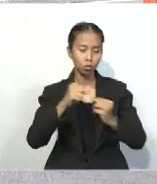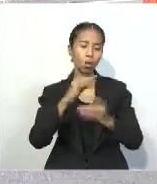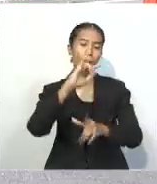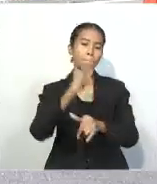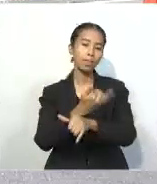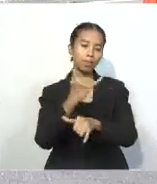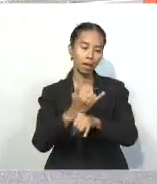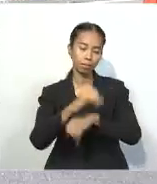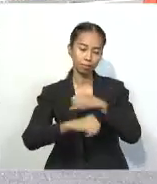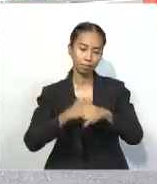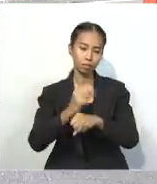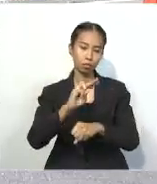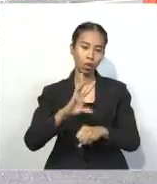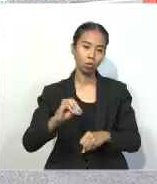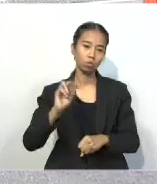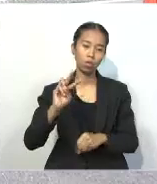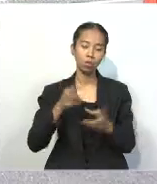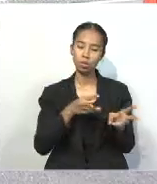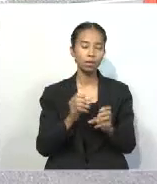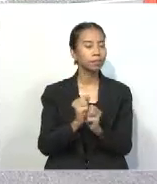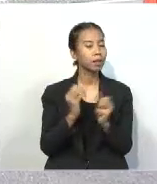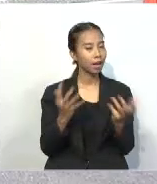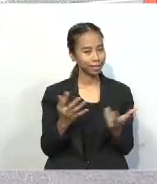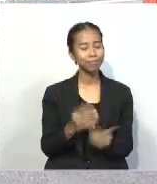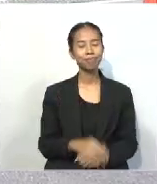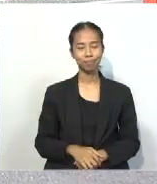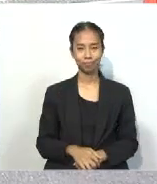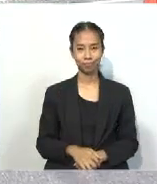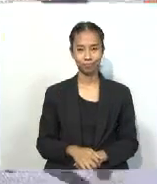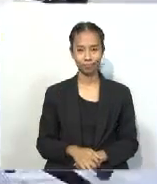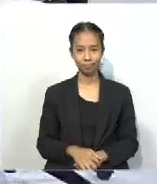ใหม่ปี2562อย่างไรบ้างค่ะคุณกองแก้วคุณประวีณาคะ ค่ะ